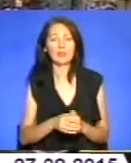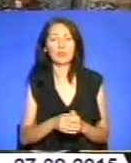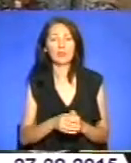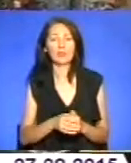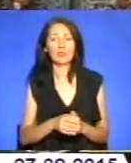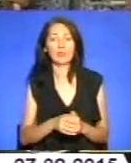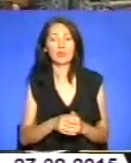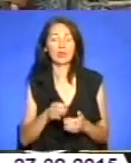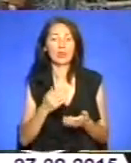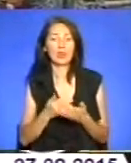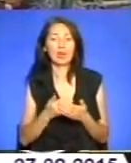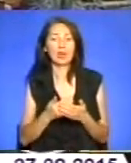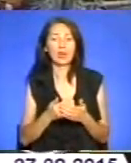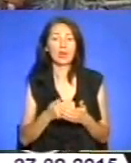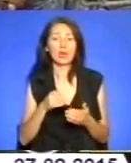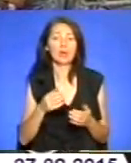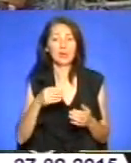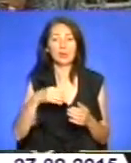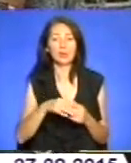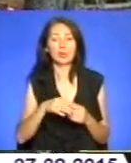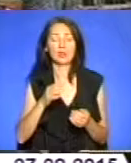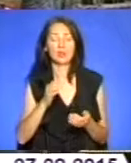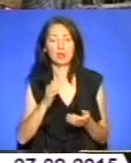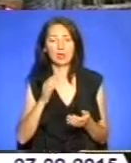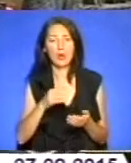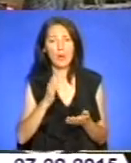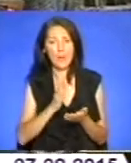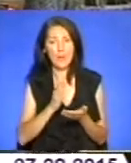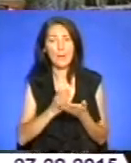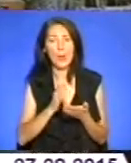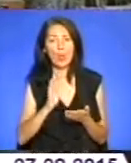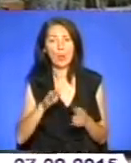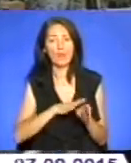День Незалежності 44 роки.